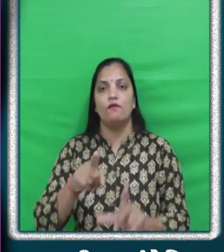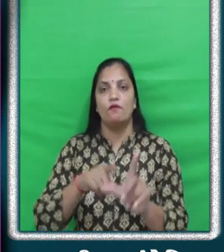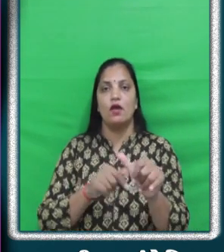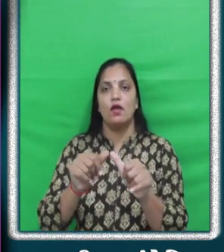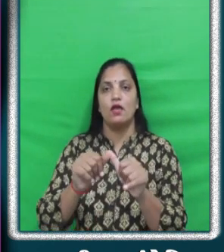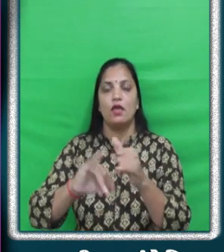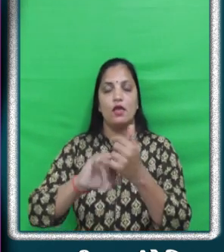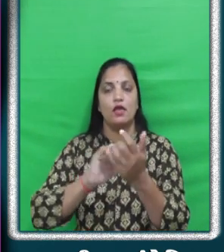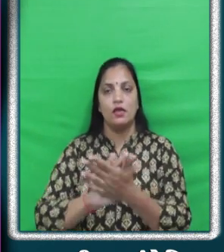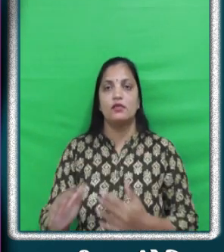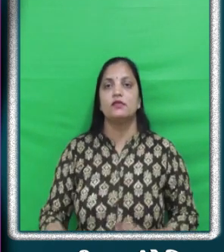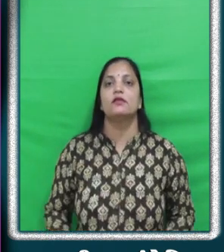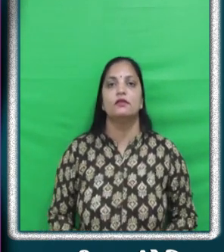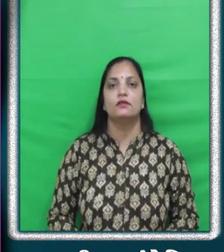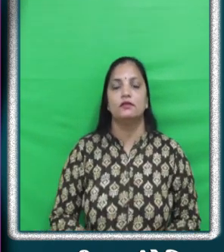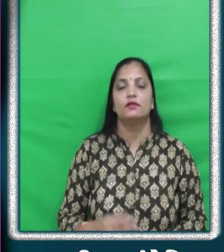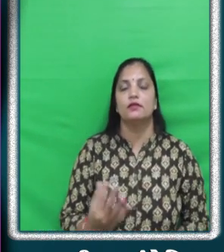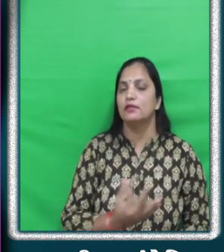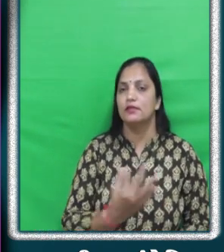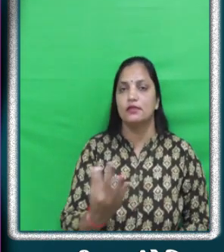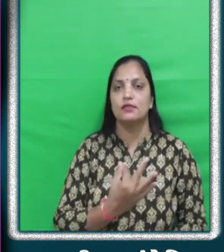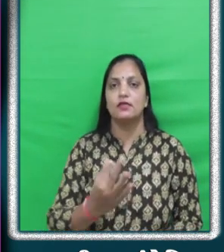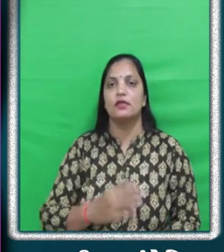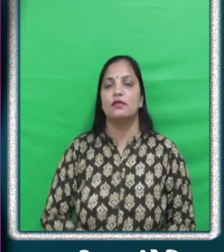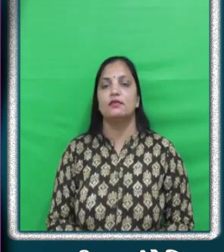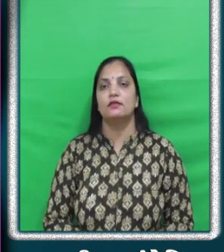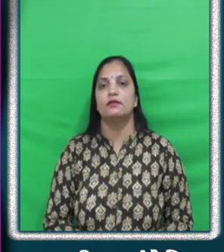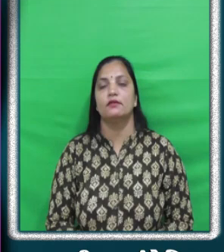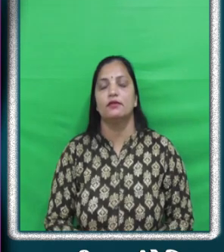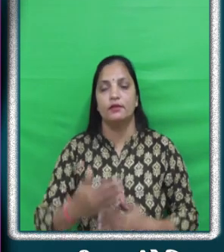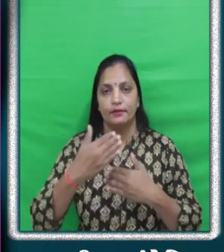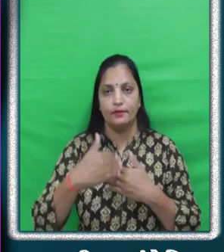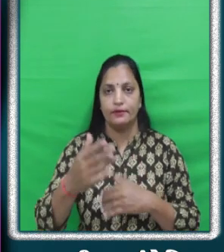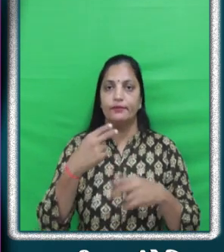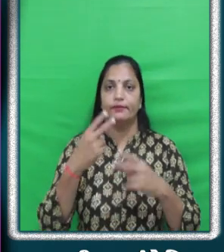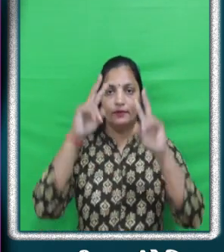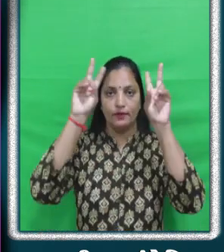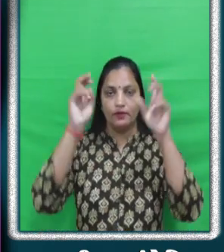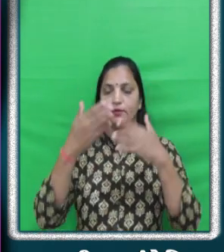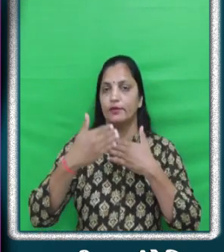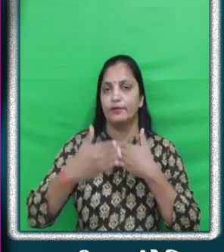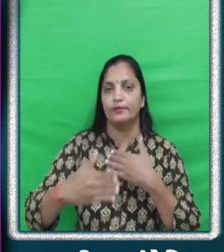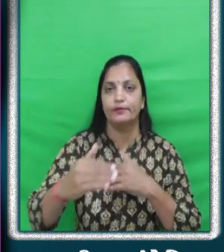સરસ યસ કહી રહ્યા છે, તેથી વેરી ગુડ. આગળ જોઈશું.